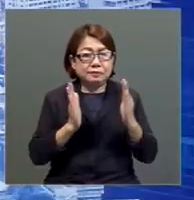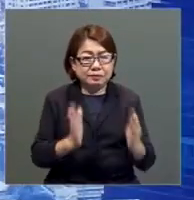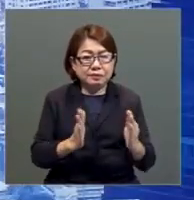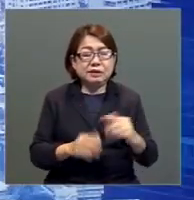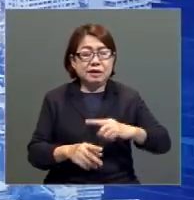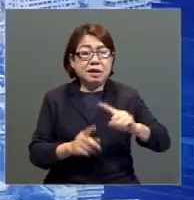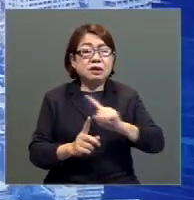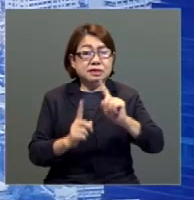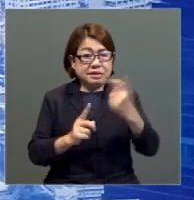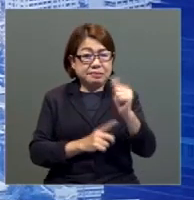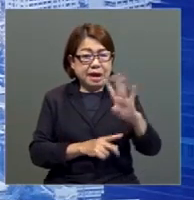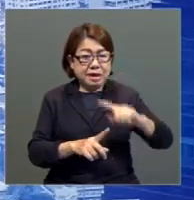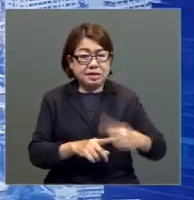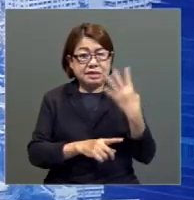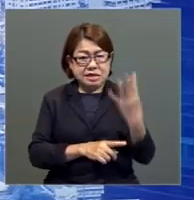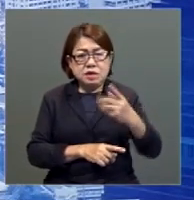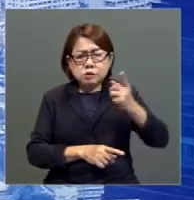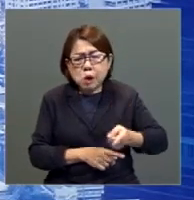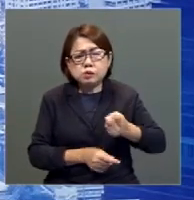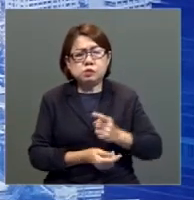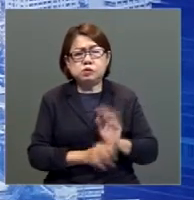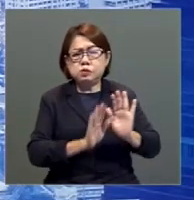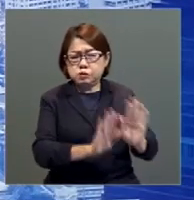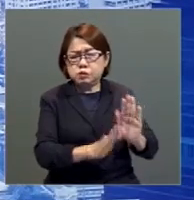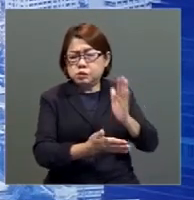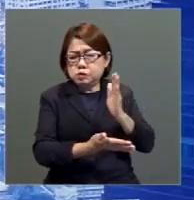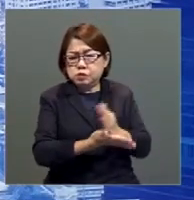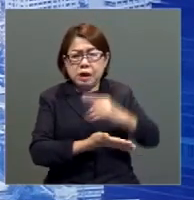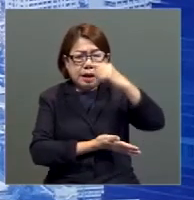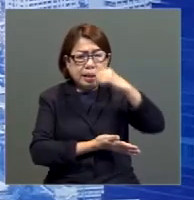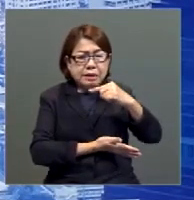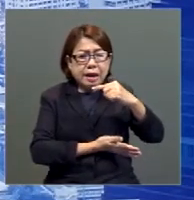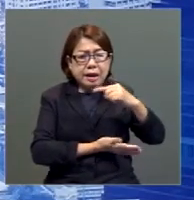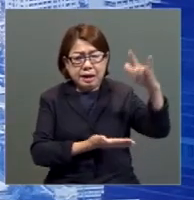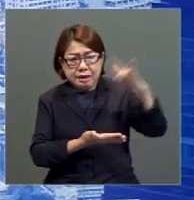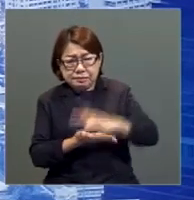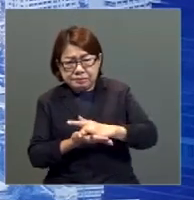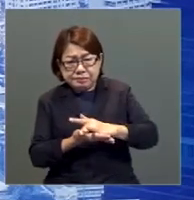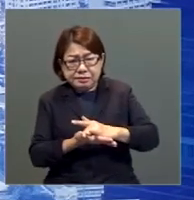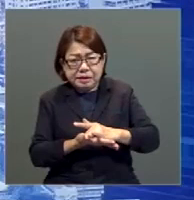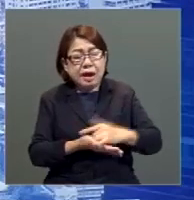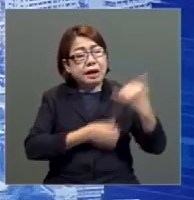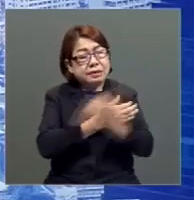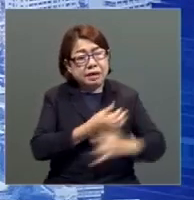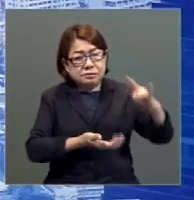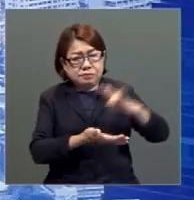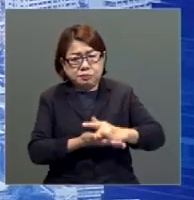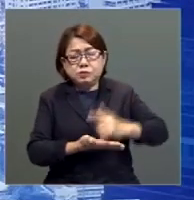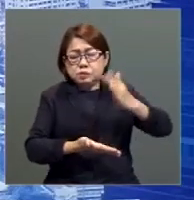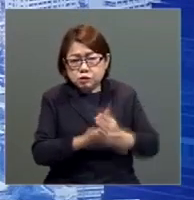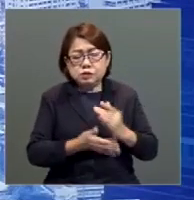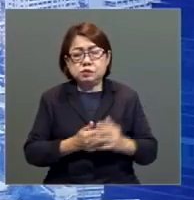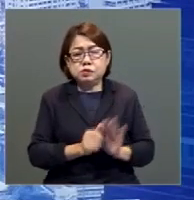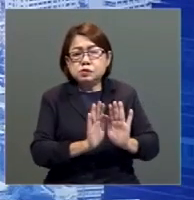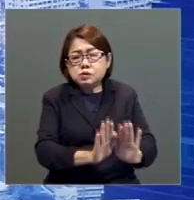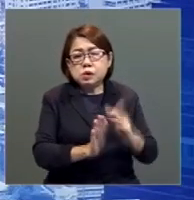นให้ชะลอการเดินทางของคนไทยและคนต่างชาติที่จะกลับมาอย่างประเทศไทยยกเว้นกลุ่ม